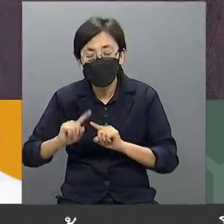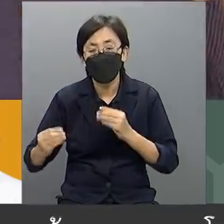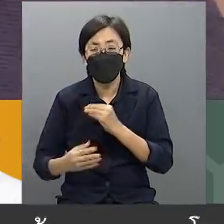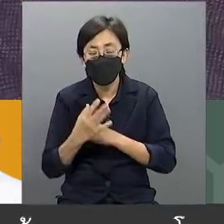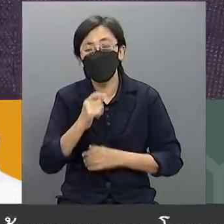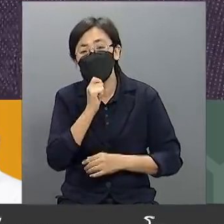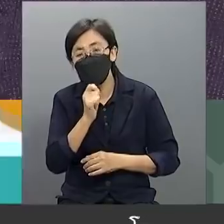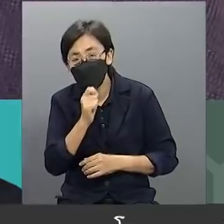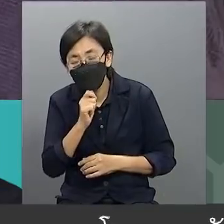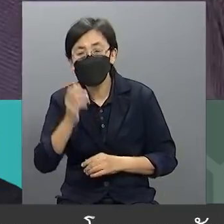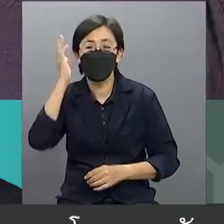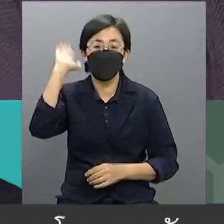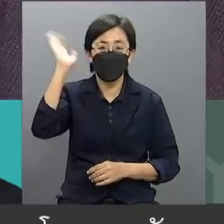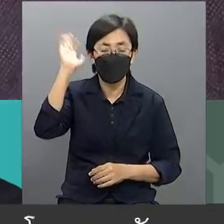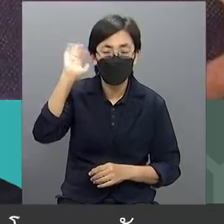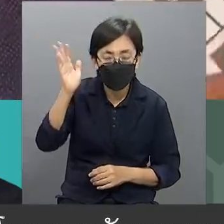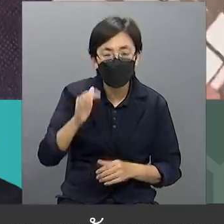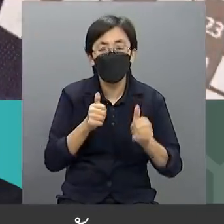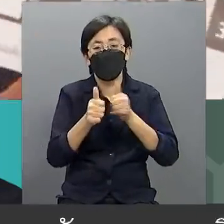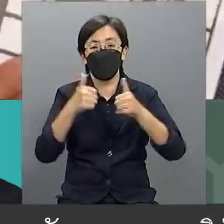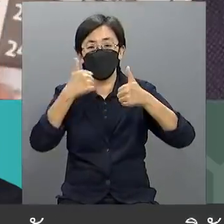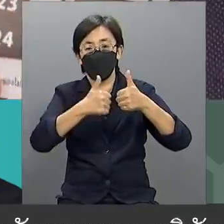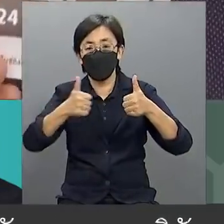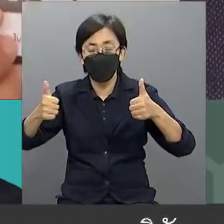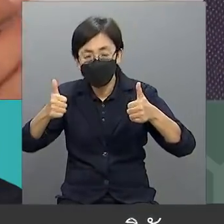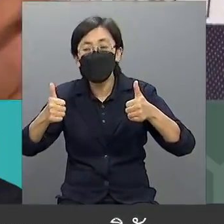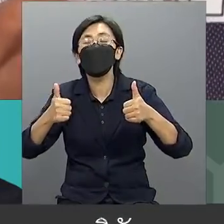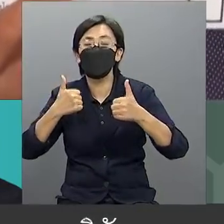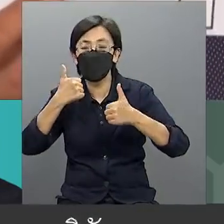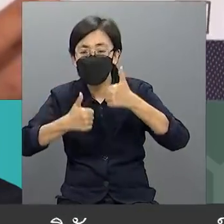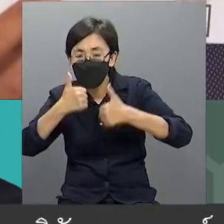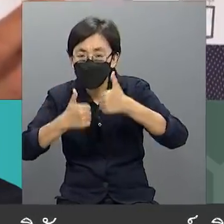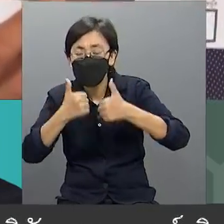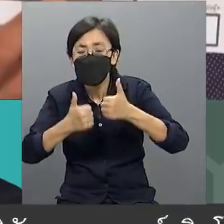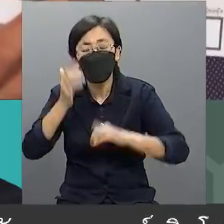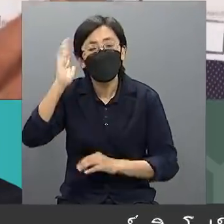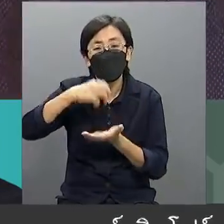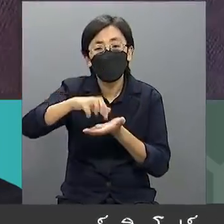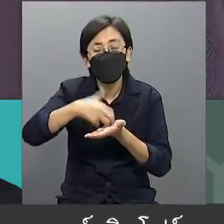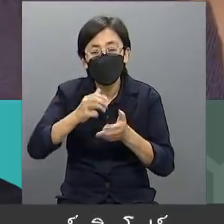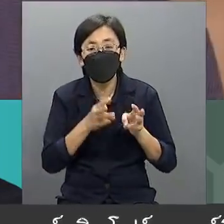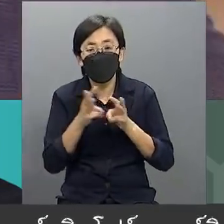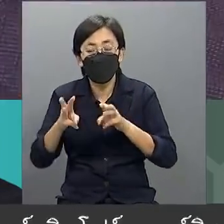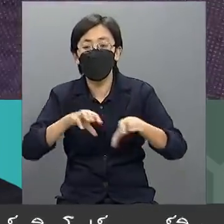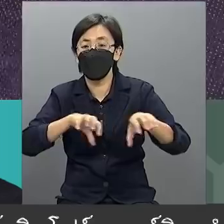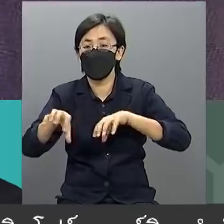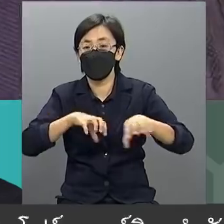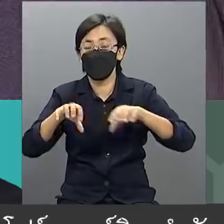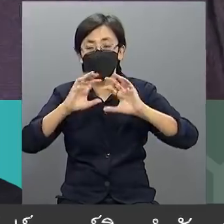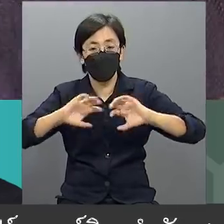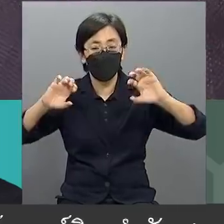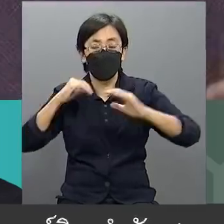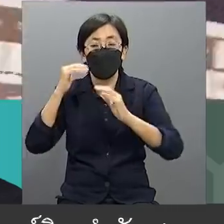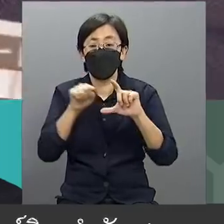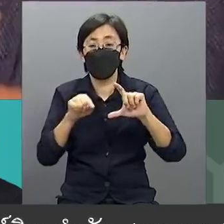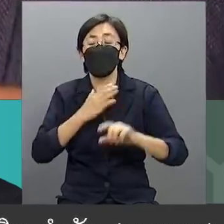ได้สื่อสารเปิดพื้นที่เราได้ดีเบตนะครับแต่นั้นมันเป็นโอกาสที่เราจะนำเสนอแนวคิดการบริหารแบบรัฐบาลก้าวไกลแนวคิดในการบริหาร